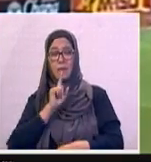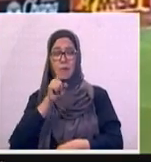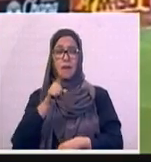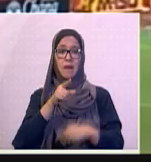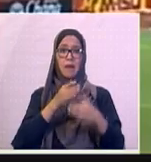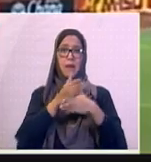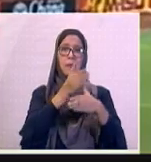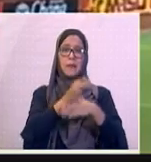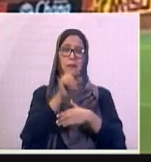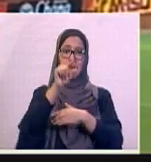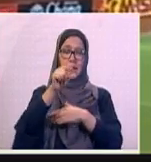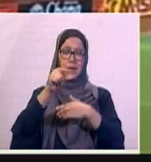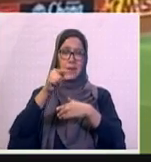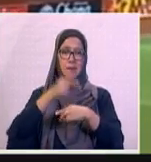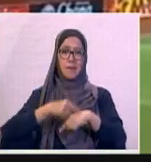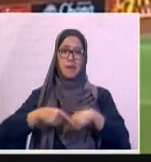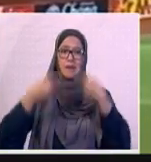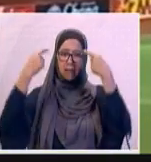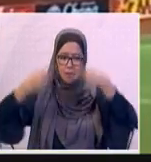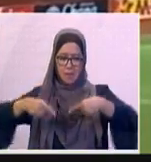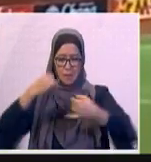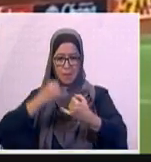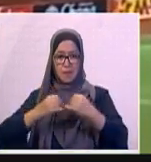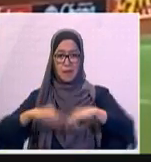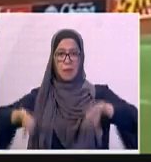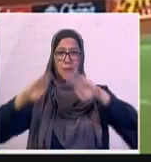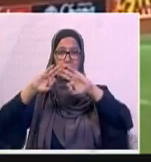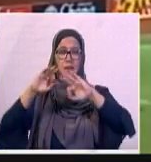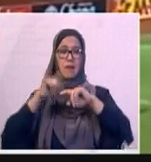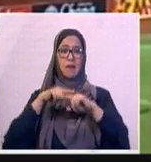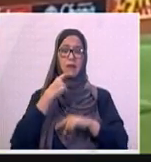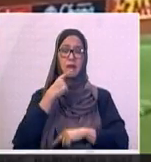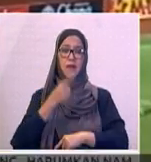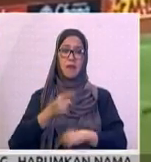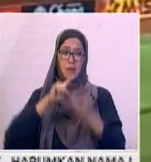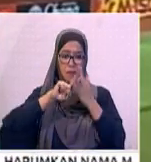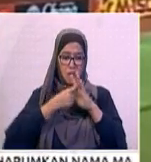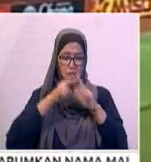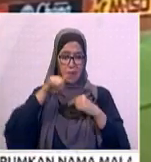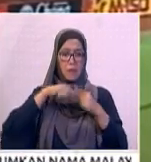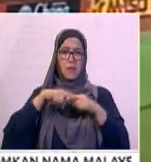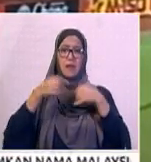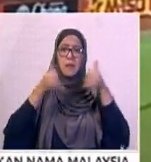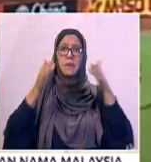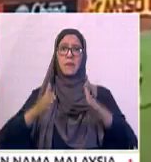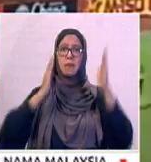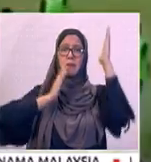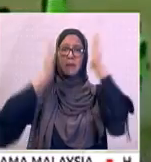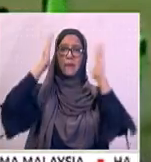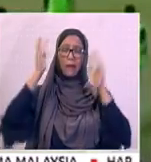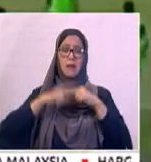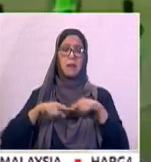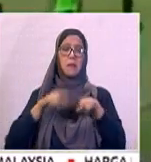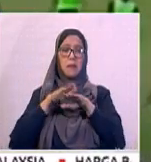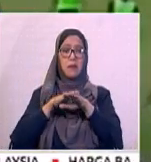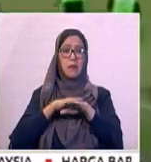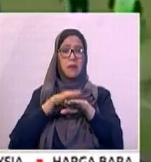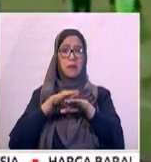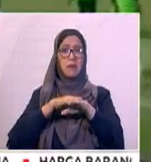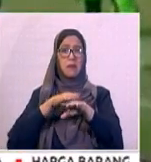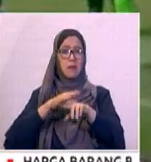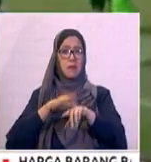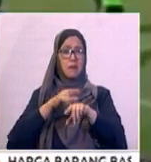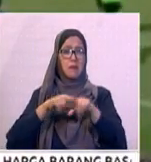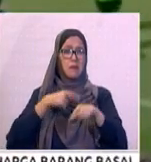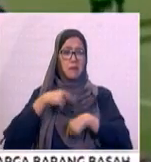akhir. Dikatakan pergaduhan berpunca apabila pemain negara melengah-lengahkan permainan di kawasan penjuru Thailand pada penghujung